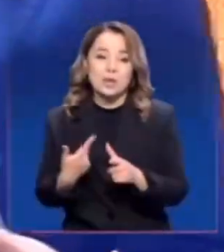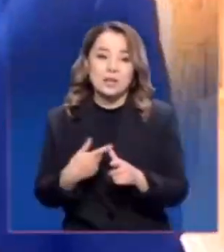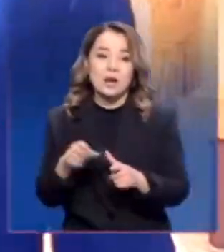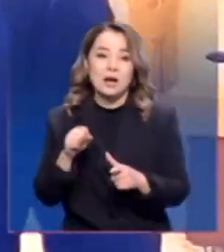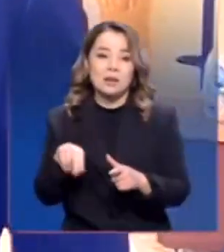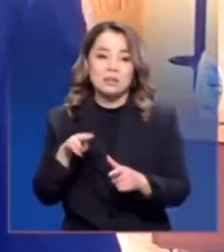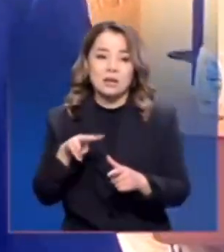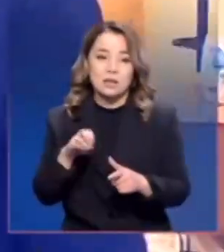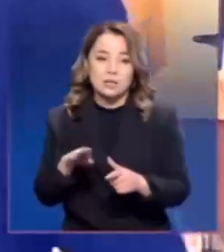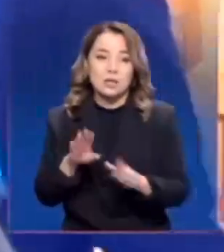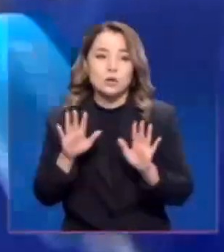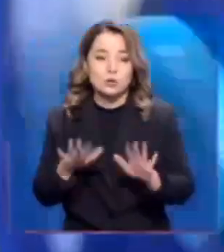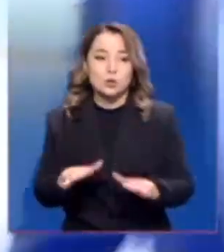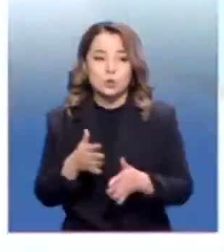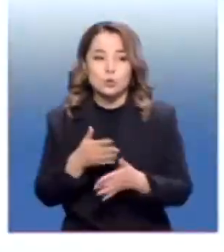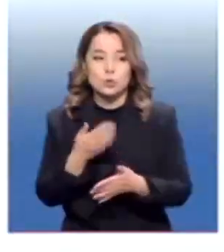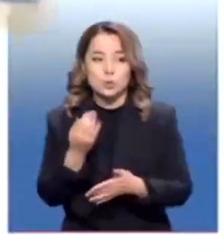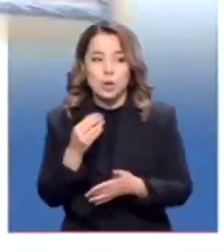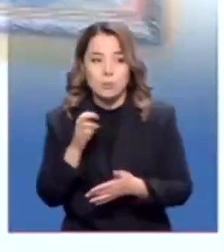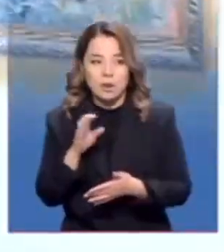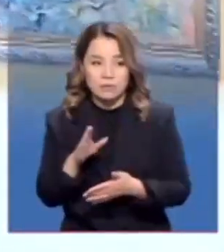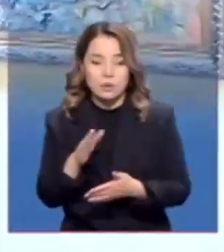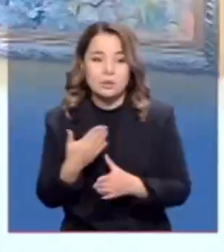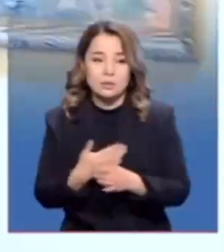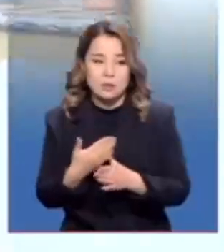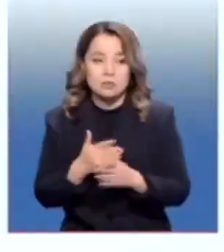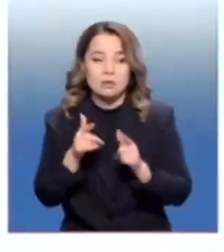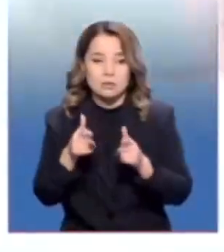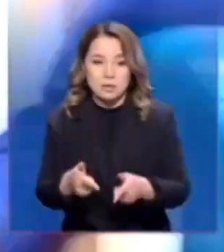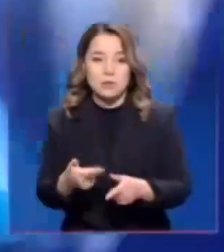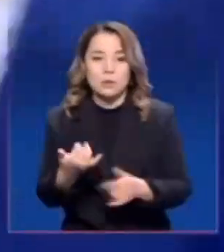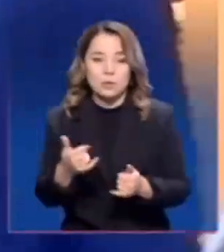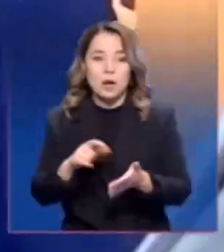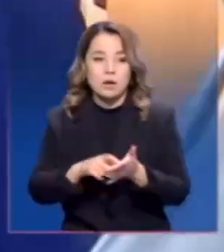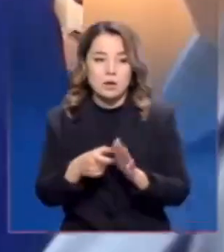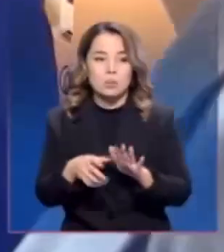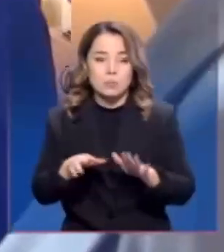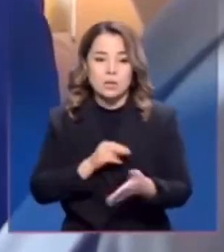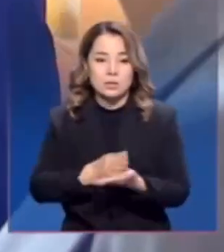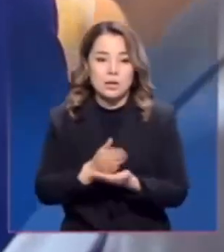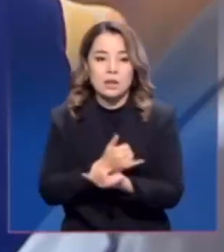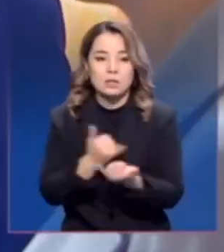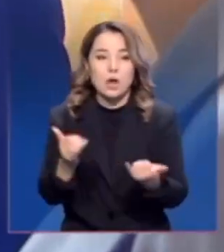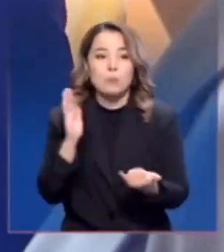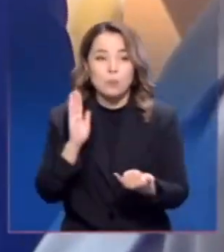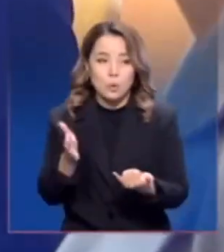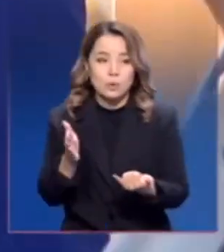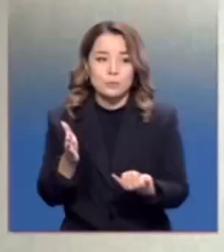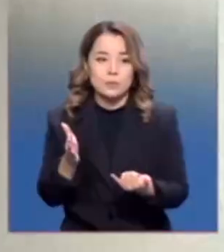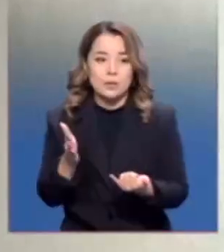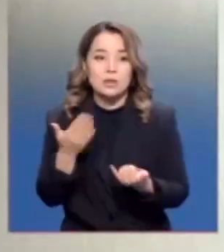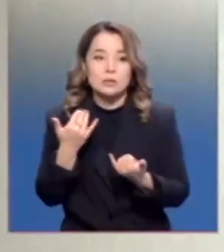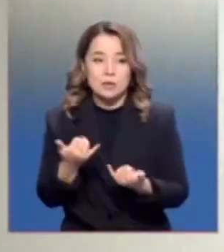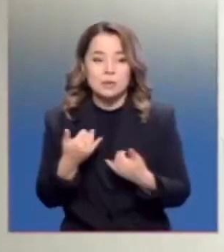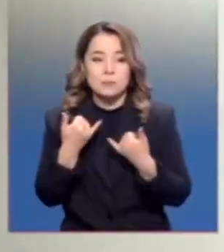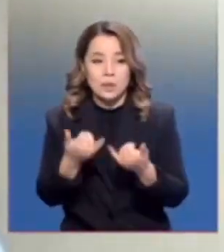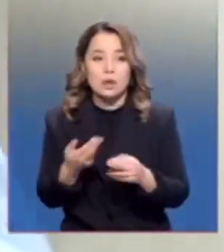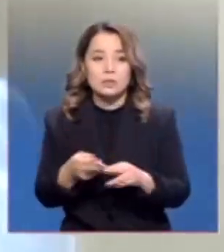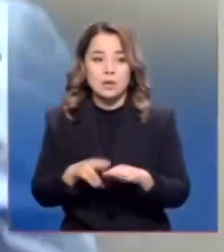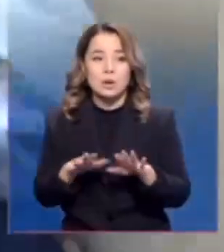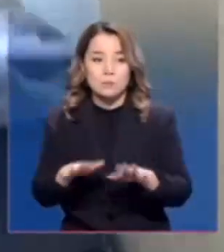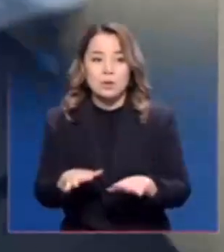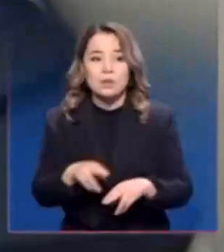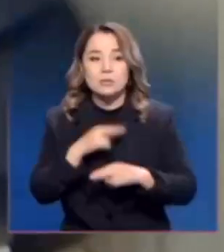Әділет, Әділет Шуақбаев. Осында келіп танысасыз. Иә, осында келіп осы комитетте қызмет етеді екен. Оны көмекшілікке бекітілді. Мынау жағдайға